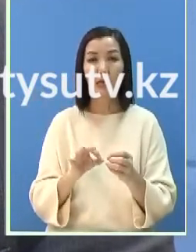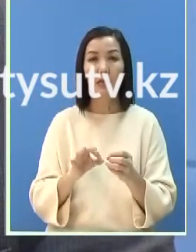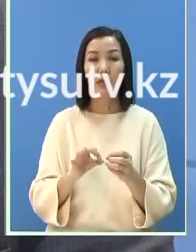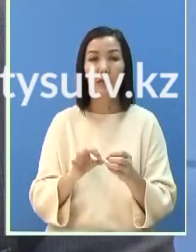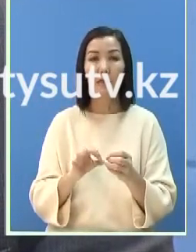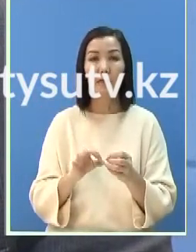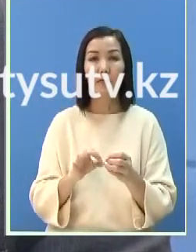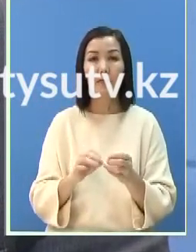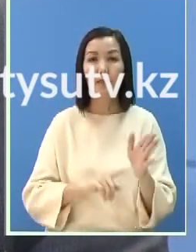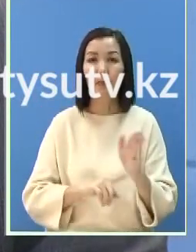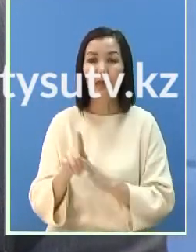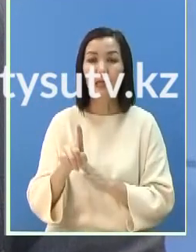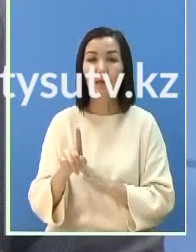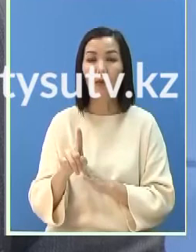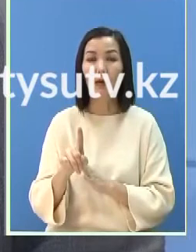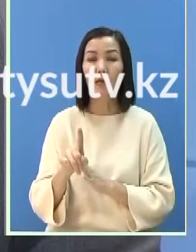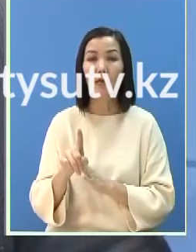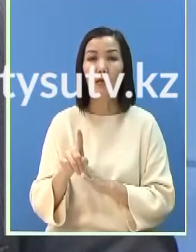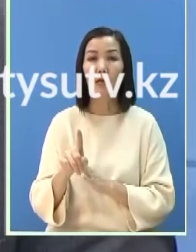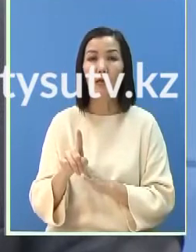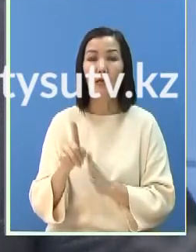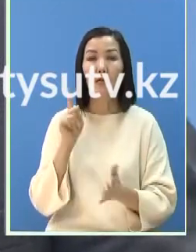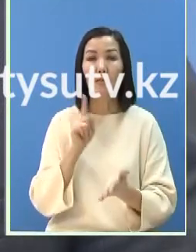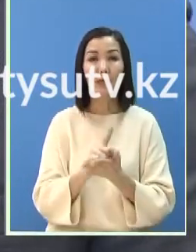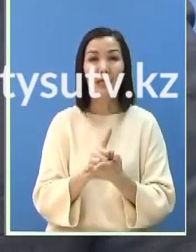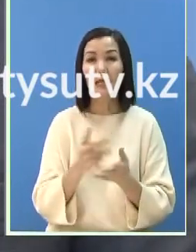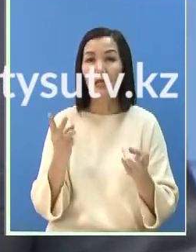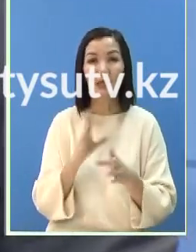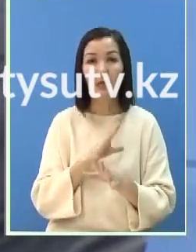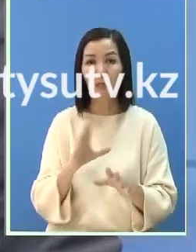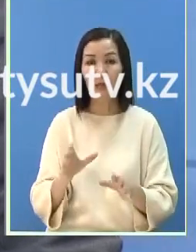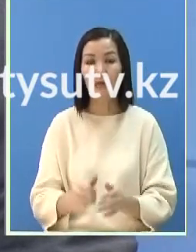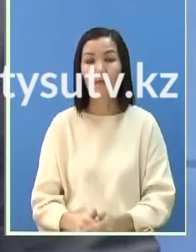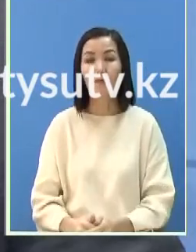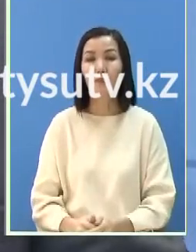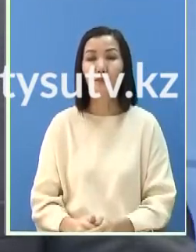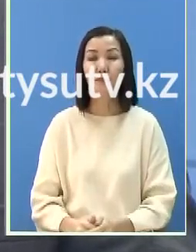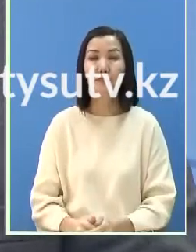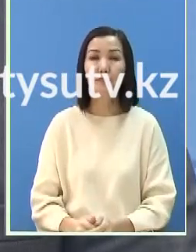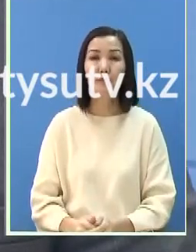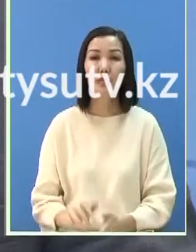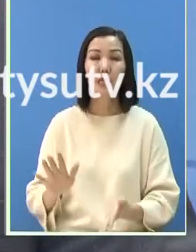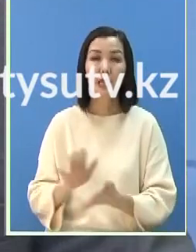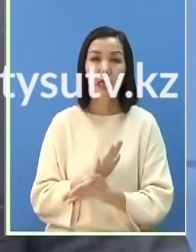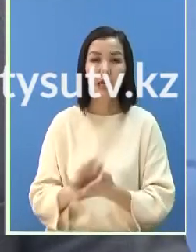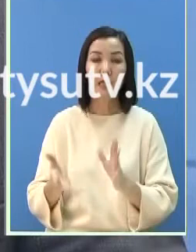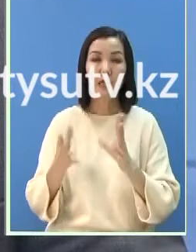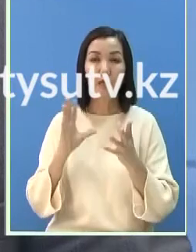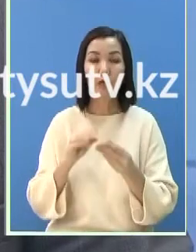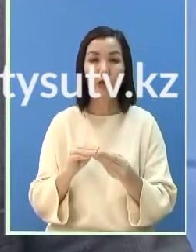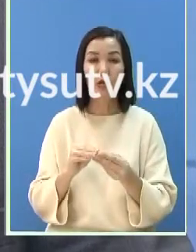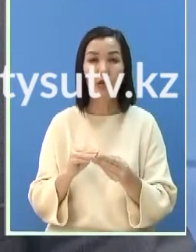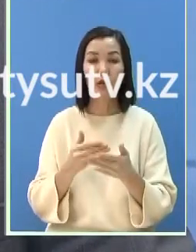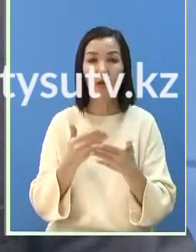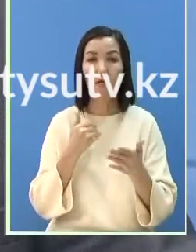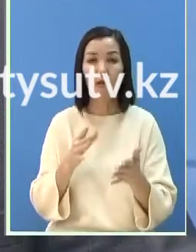ғой. Бастапқы жарнасы секілді. Ол міндетті емес. Осы гранттар бойынша алдын